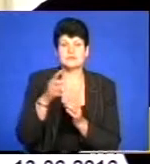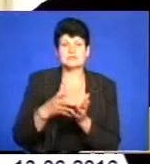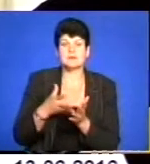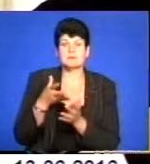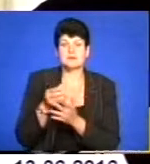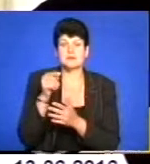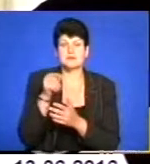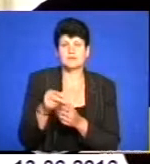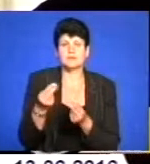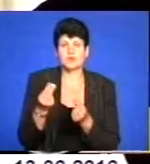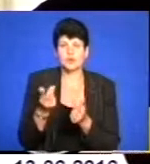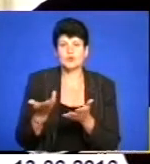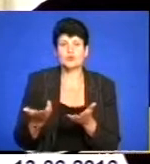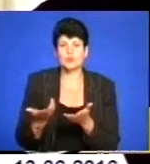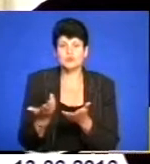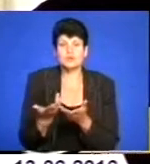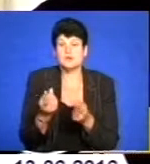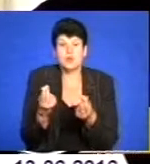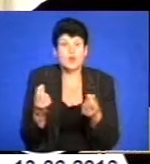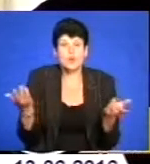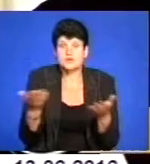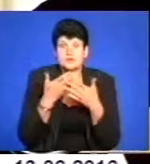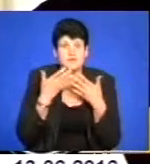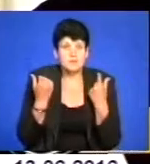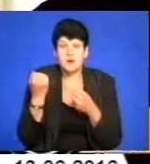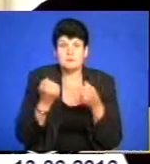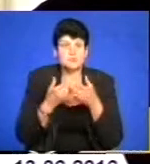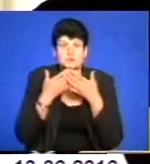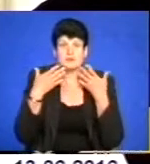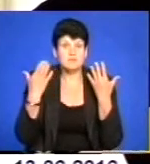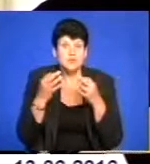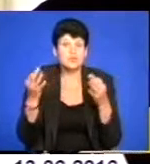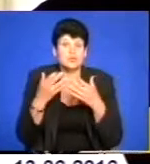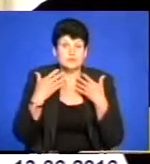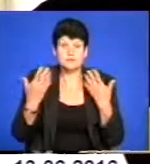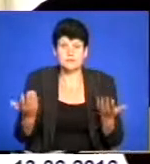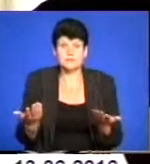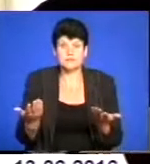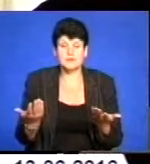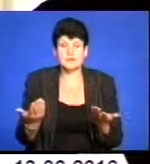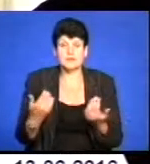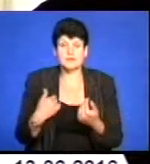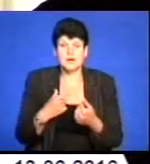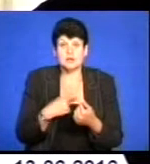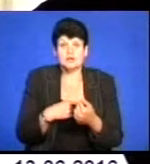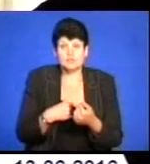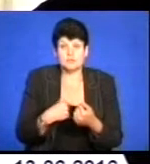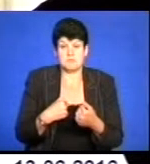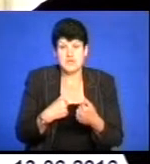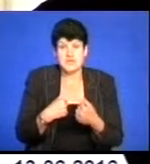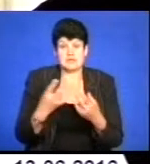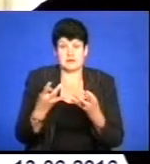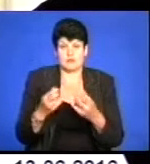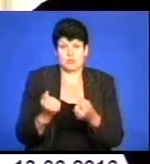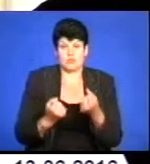меншою ринкової, а перший внесок лише 15-40% від вартості, а це від 10 до 60 тисяч